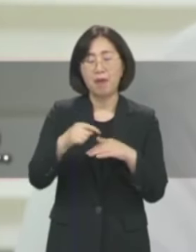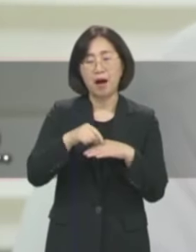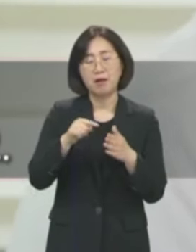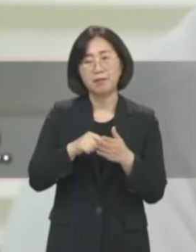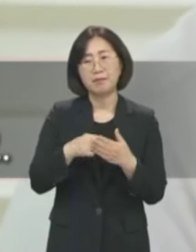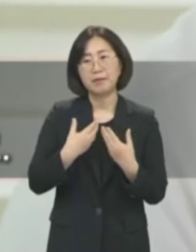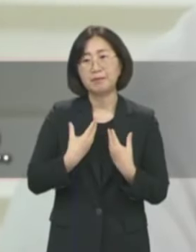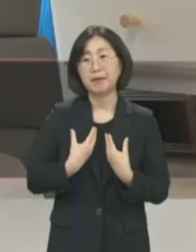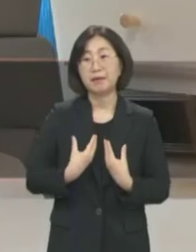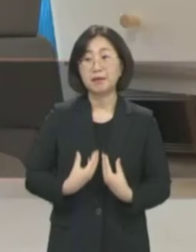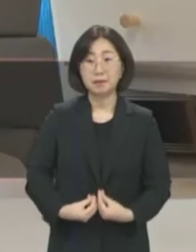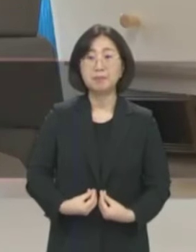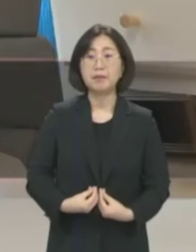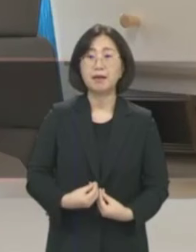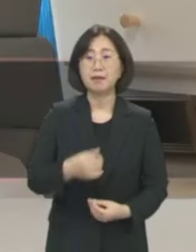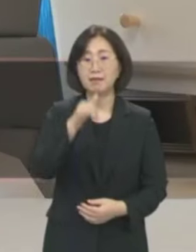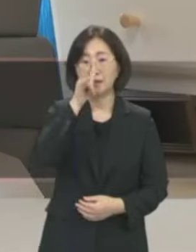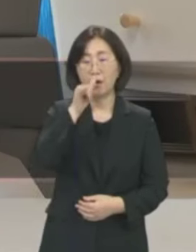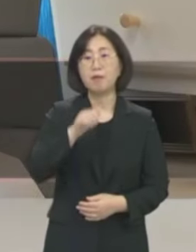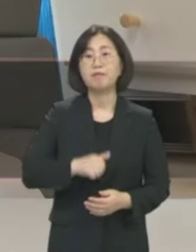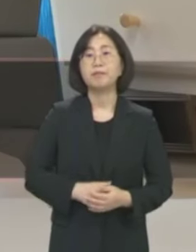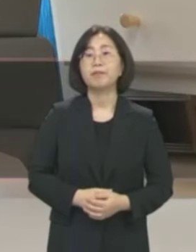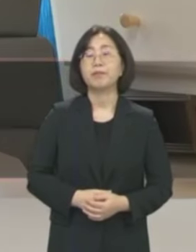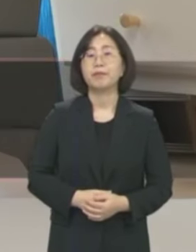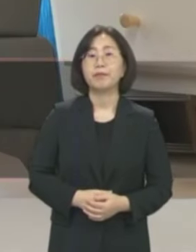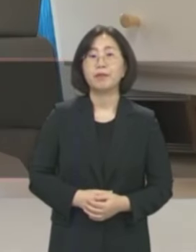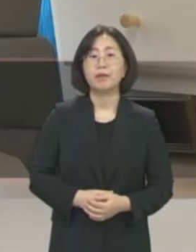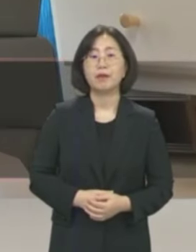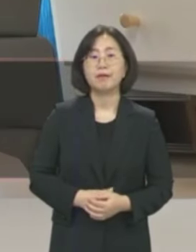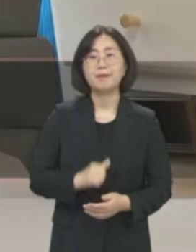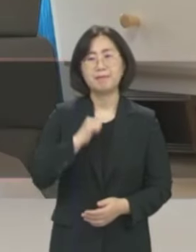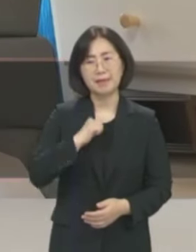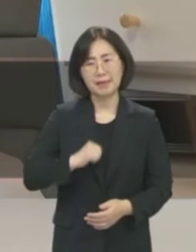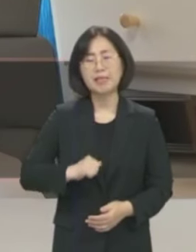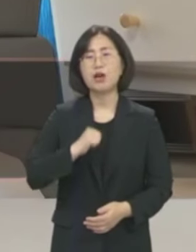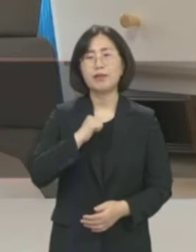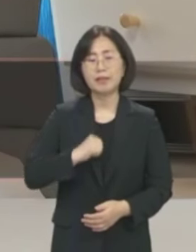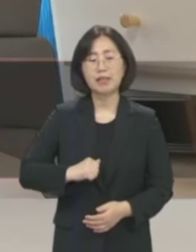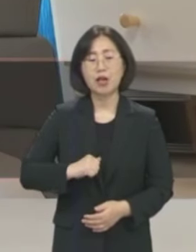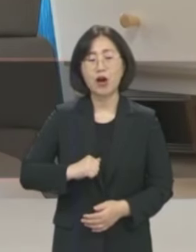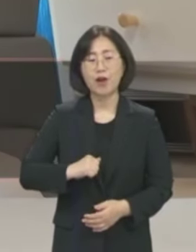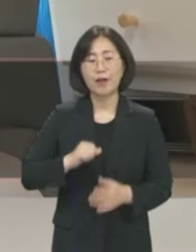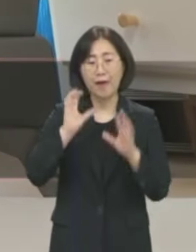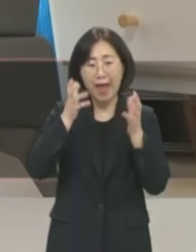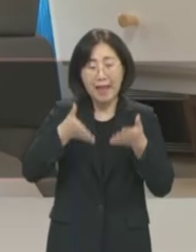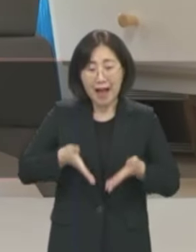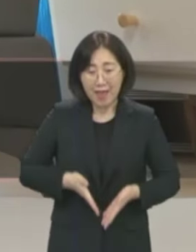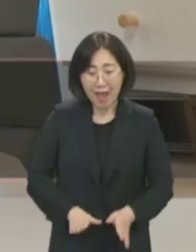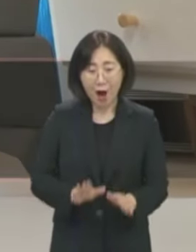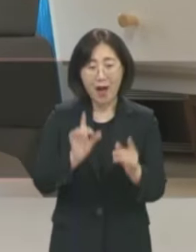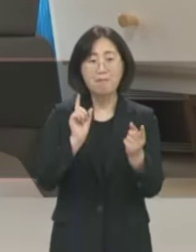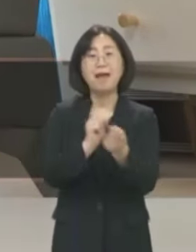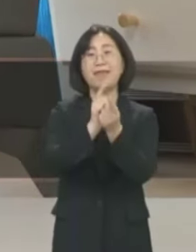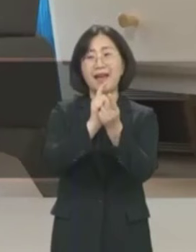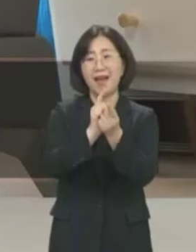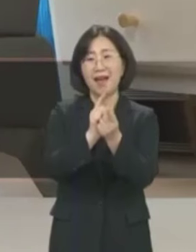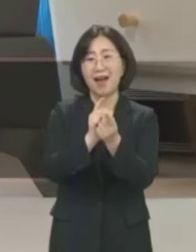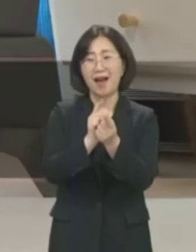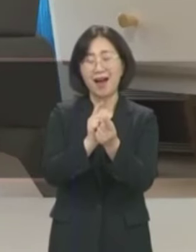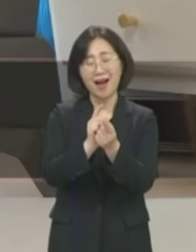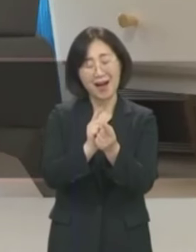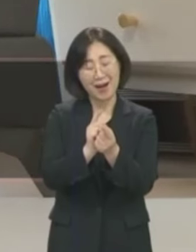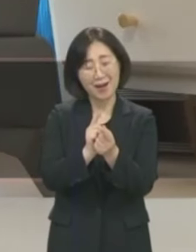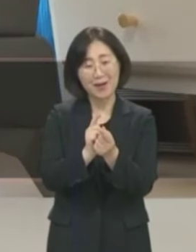마음이 무너지거든요. 시간을 견뎌내고 우리 아이들을 만나서 그런지 더 아이들이